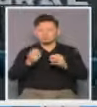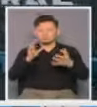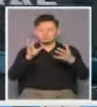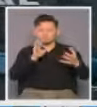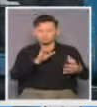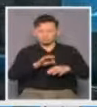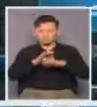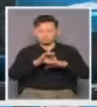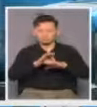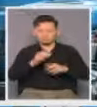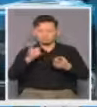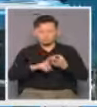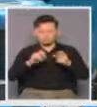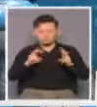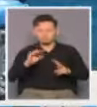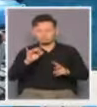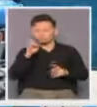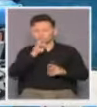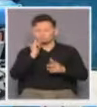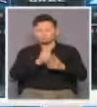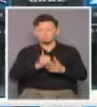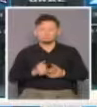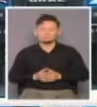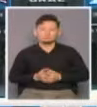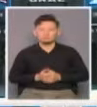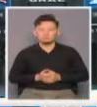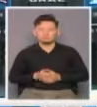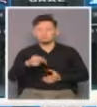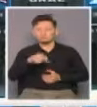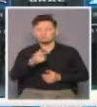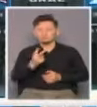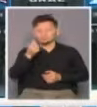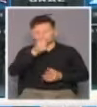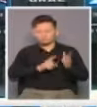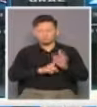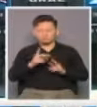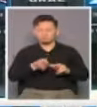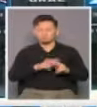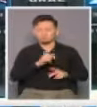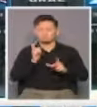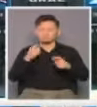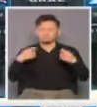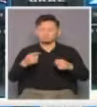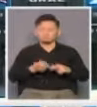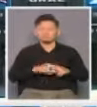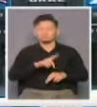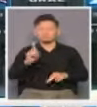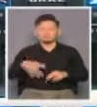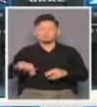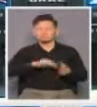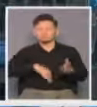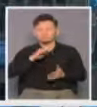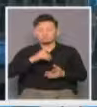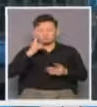для перевозки пассажиров и топливозаправщик. С 2002 года мы продаем эту технику. Она очень востребована в нашем